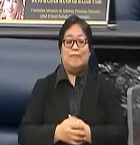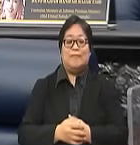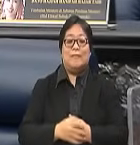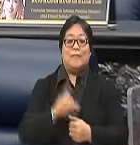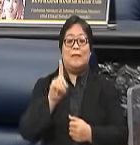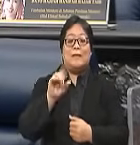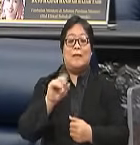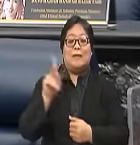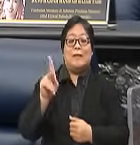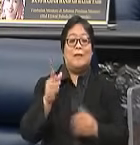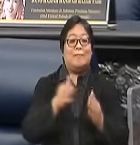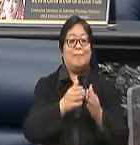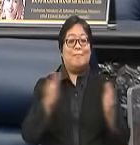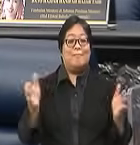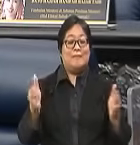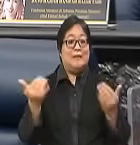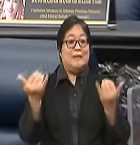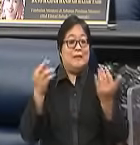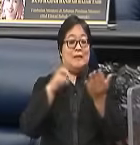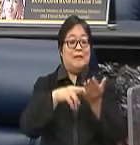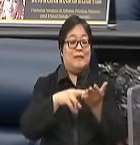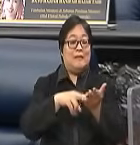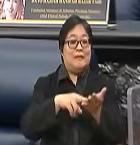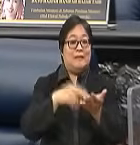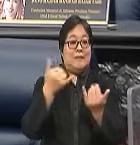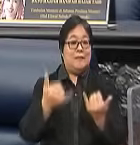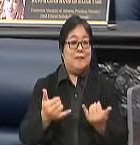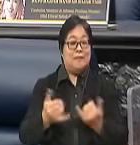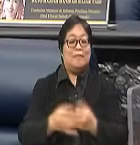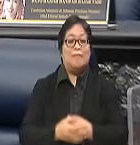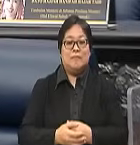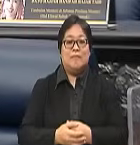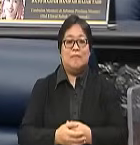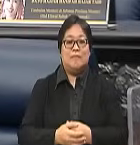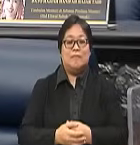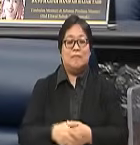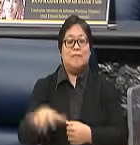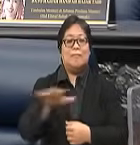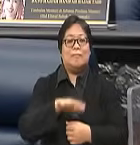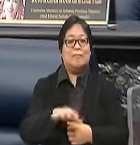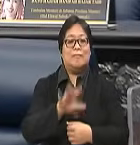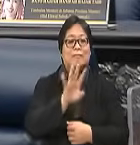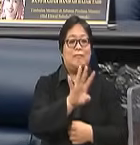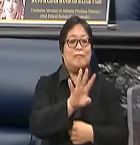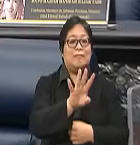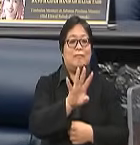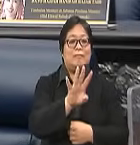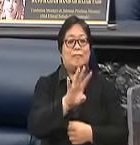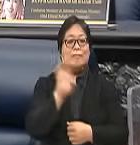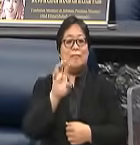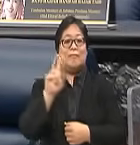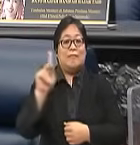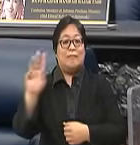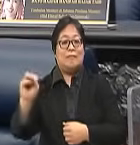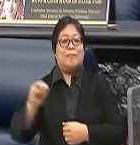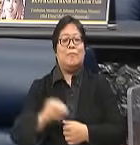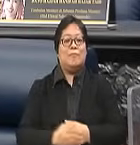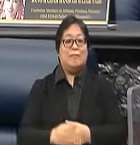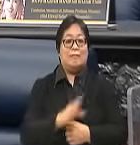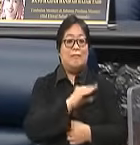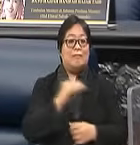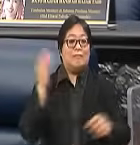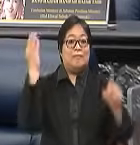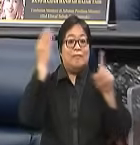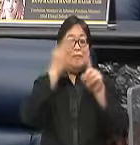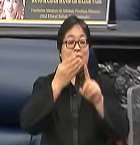di SG yang didaftarkan terkini enggak jadi ratakan kini adalah sepanjang 400 sekilo m dan